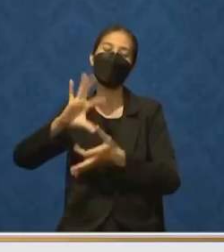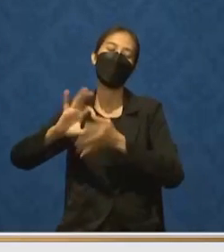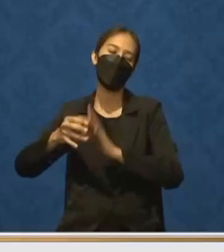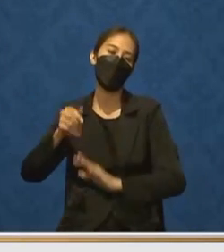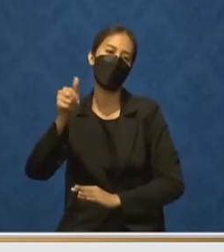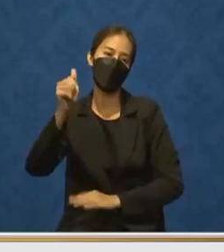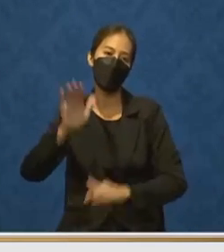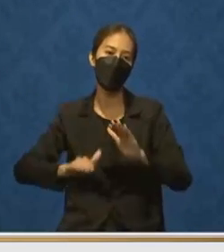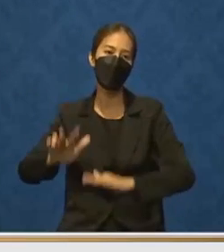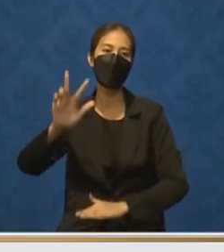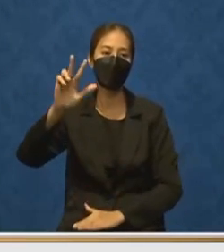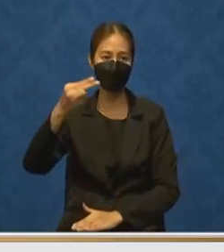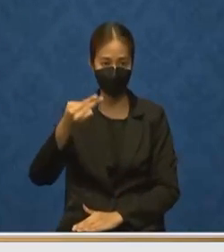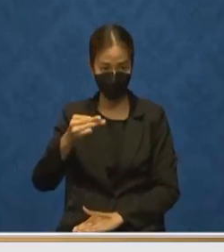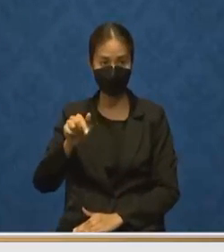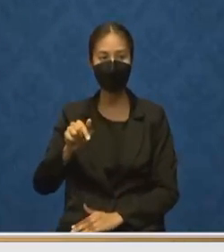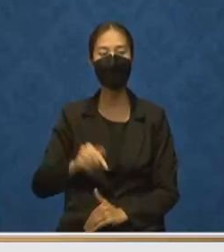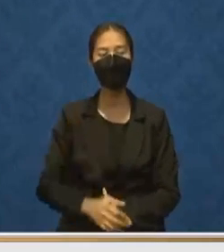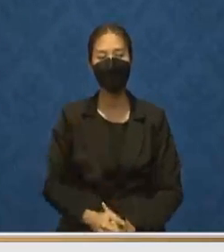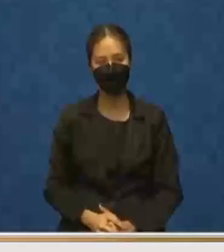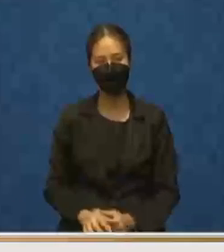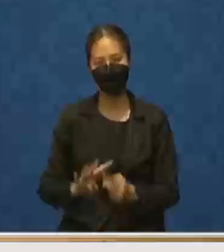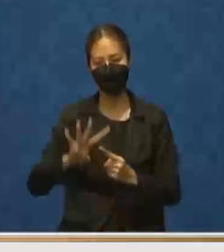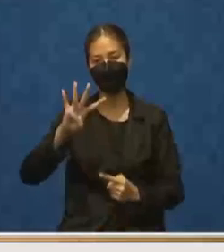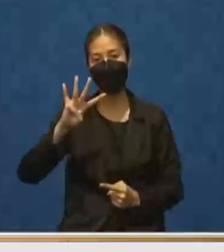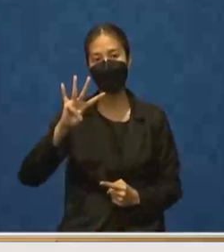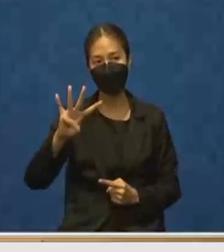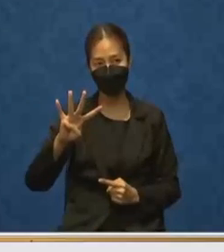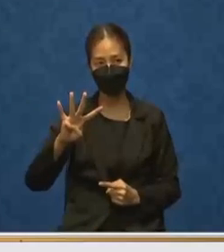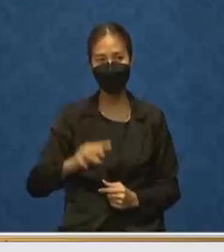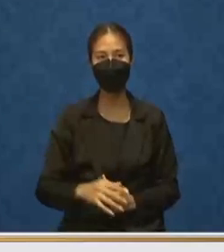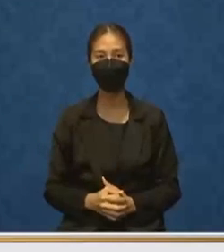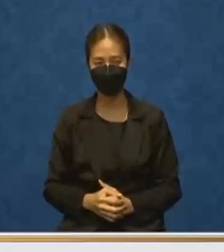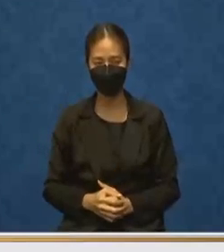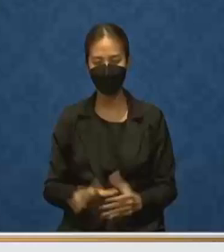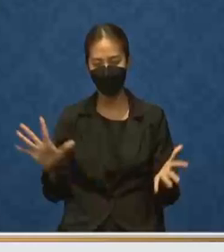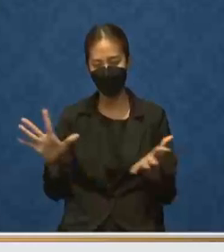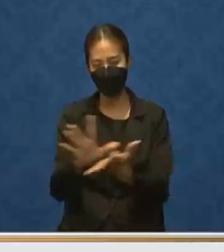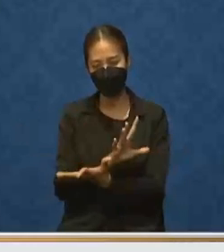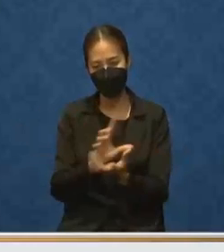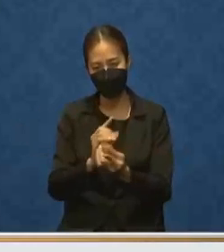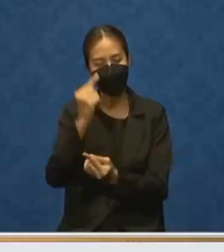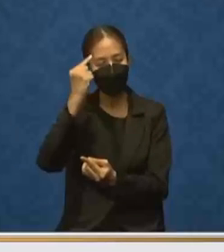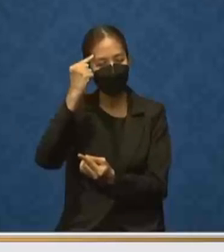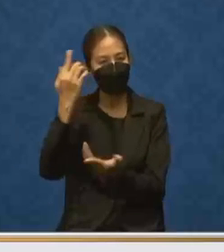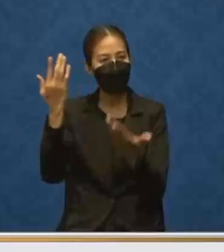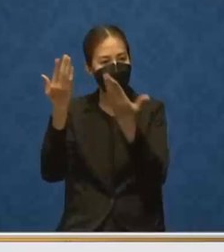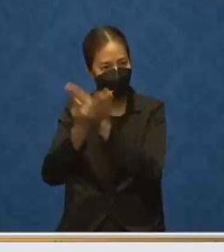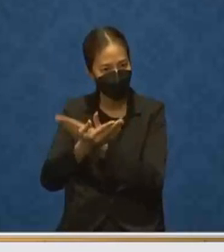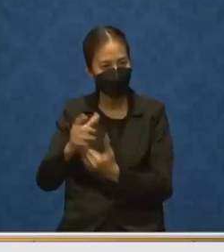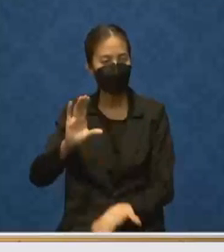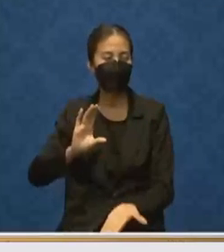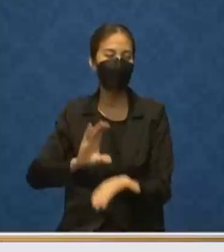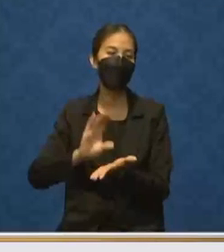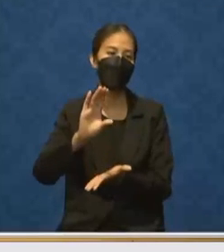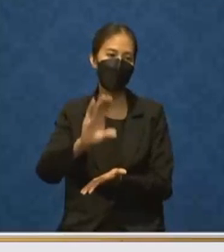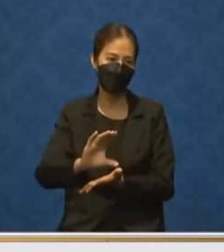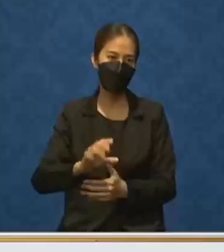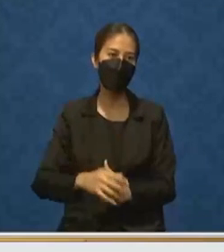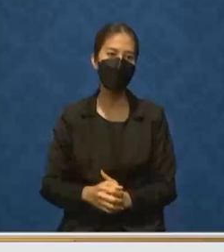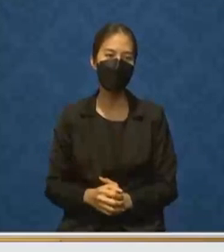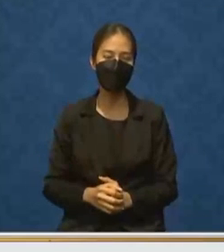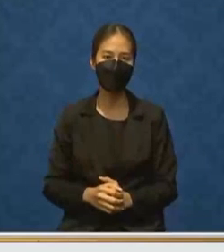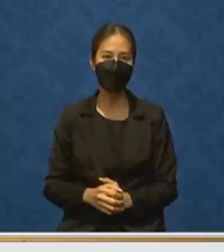30,000 คน 4. การปรับเปลี่ยนค่านิยมและวัฒนธรรมงบประมาณ 2,472.3 ล้านบา